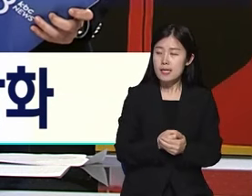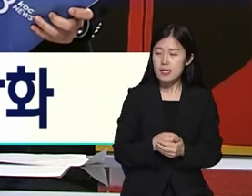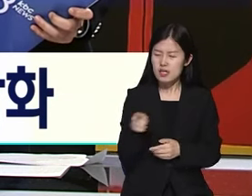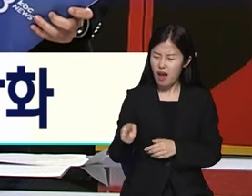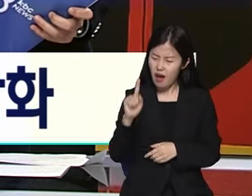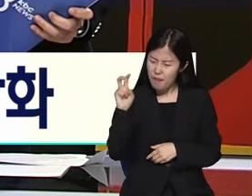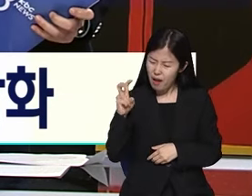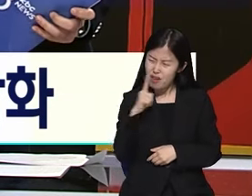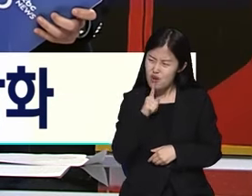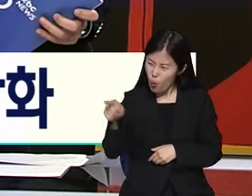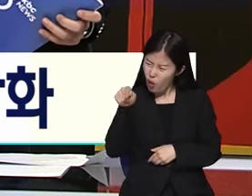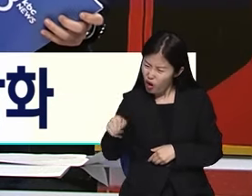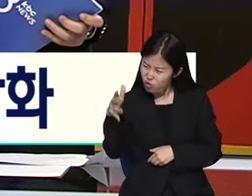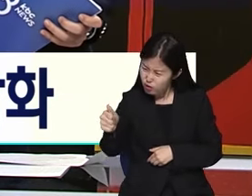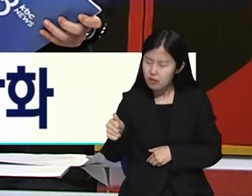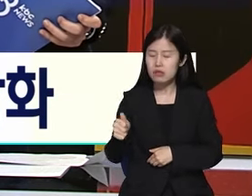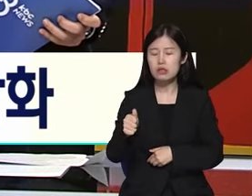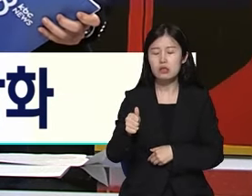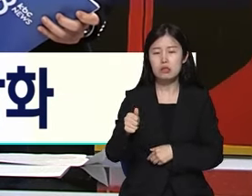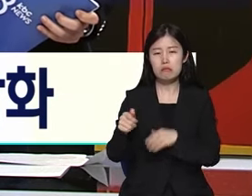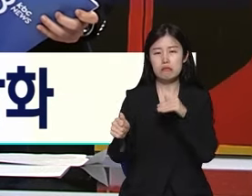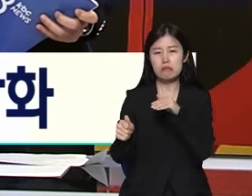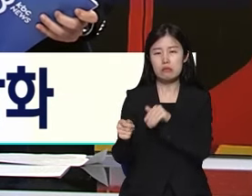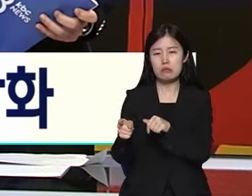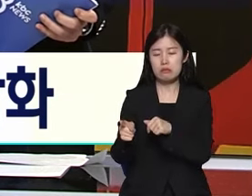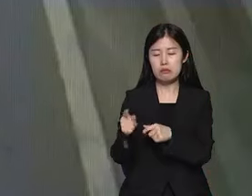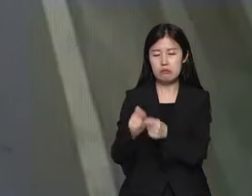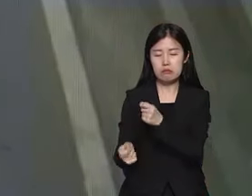겁니다. 조경원 기자가 보도합니다.